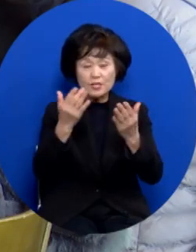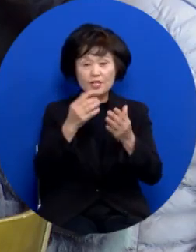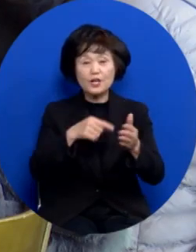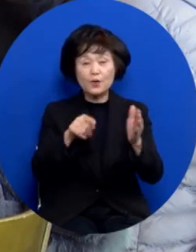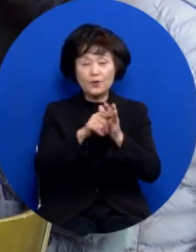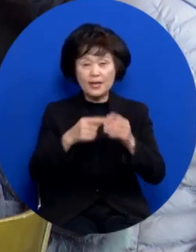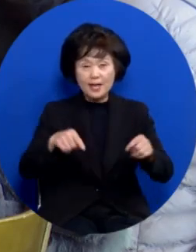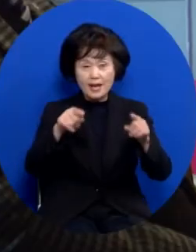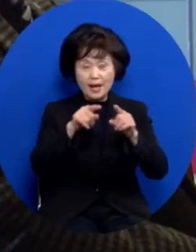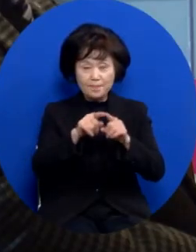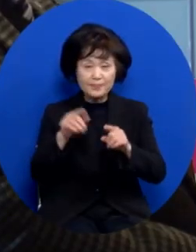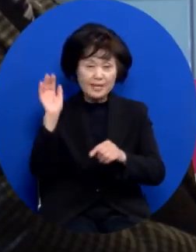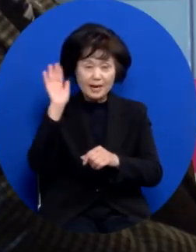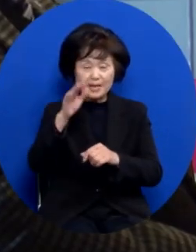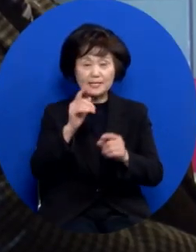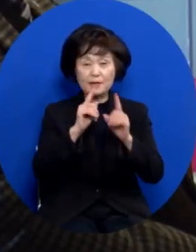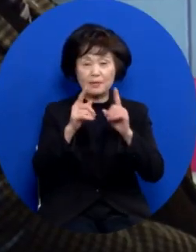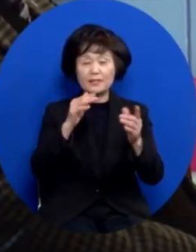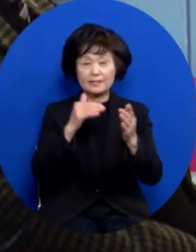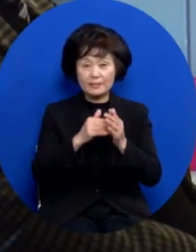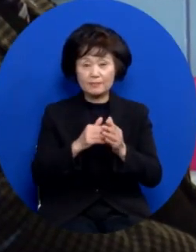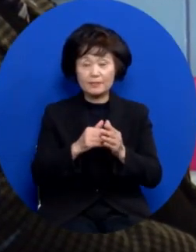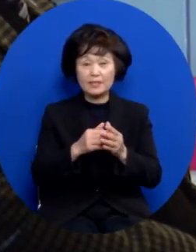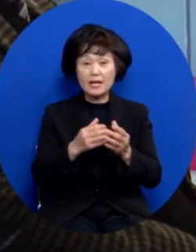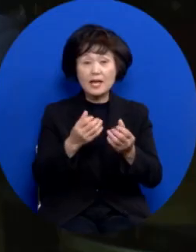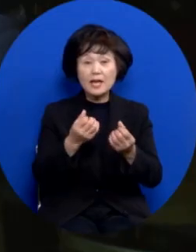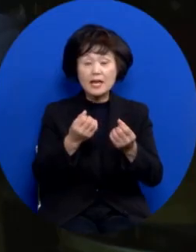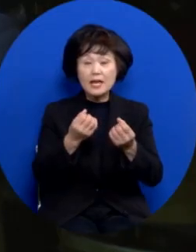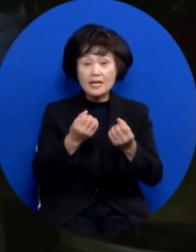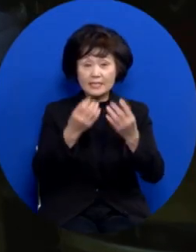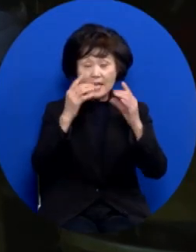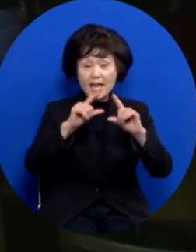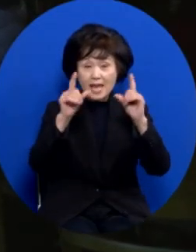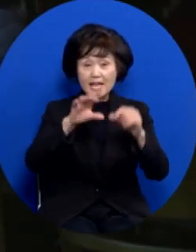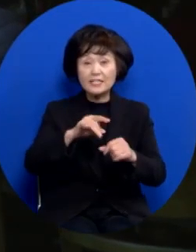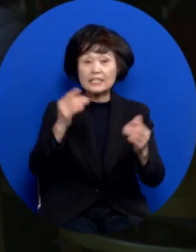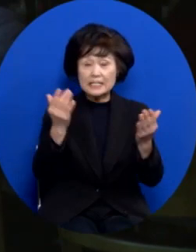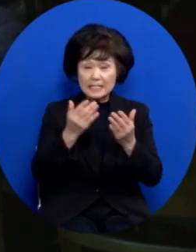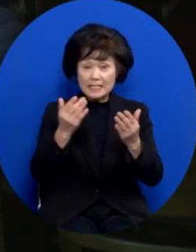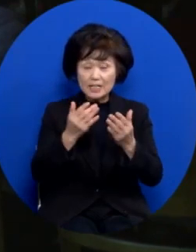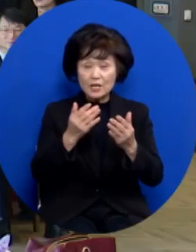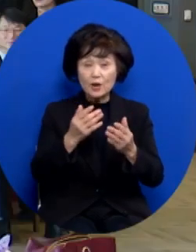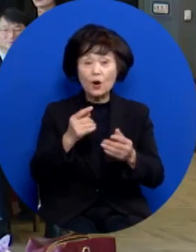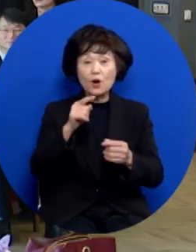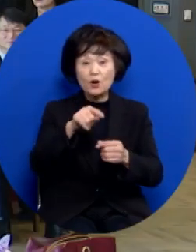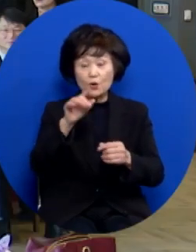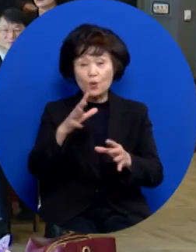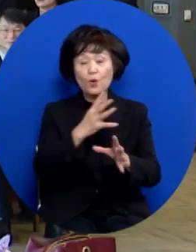나아가자고 전했습니다. 양기총은 신년 첫 사업으로 베데스다 보건병원과 MOU를